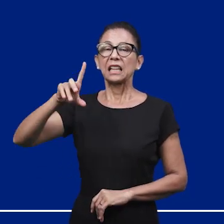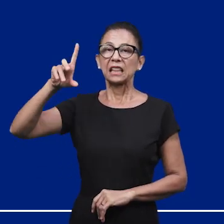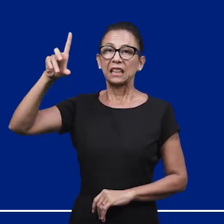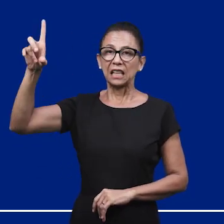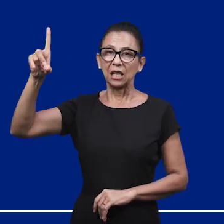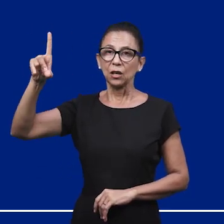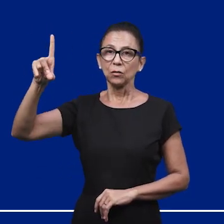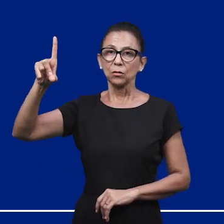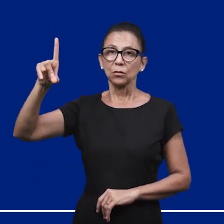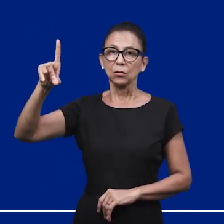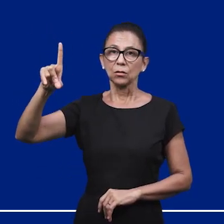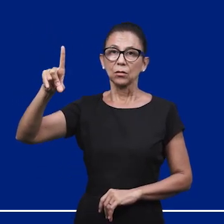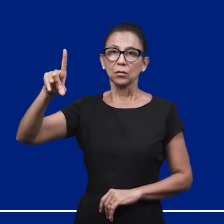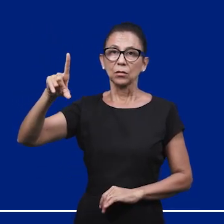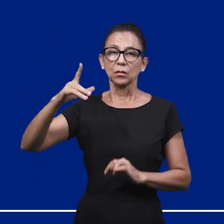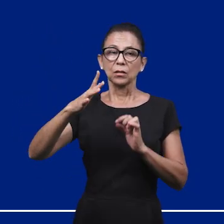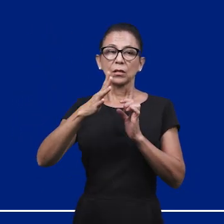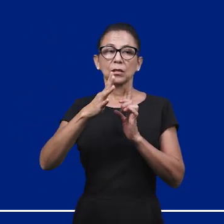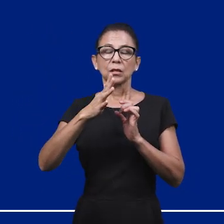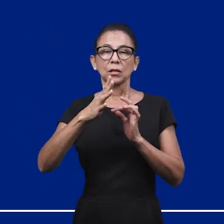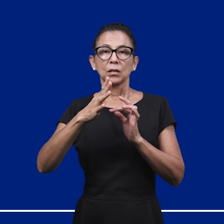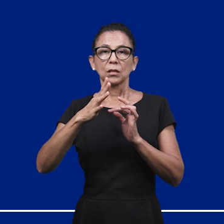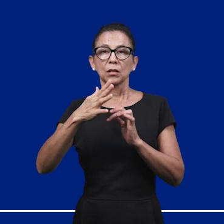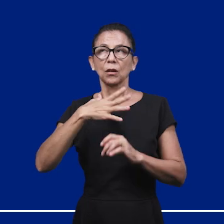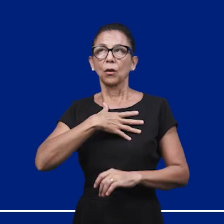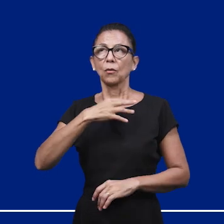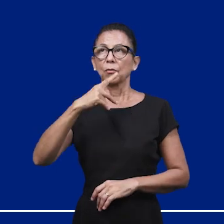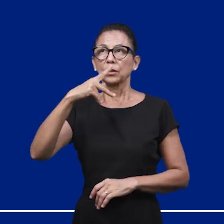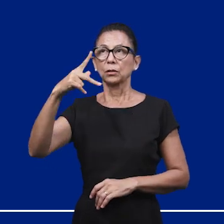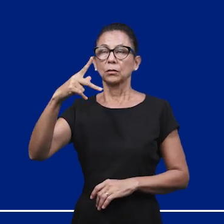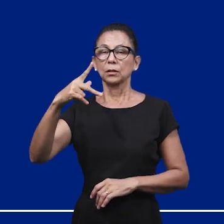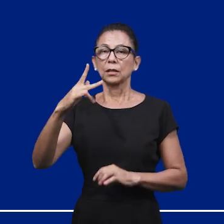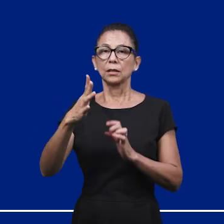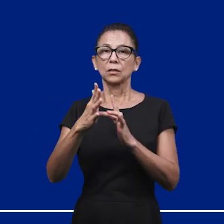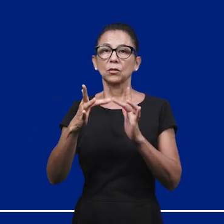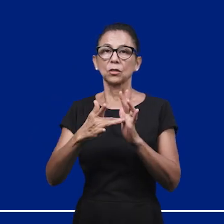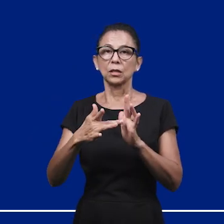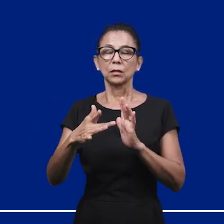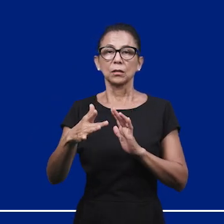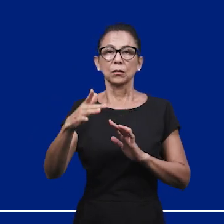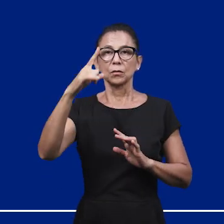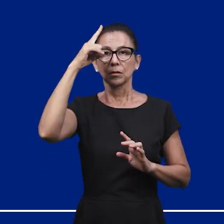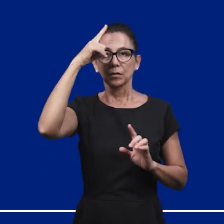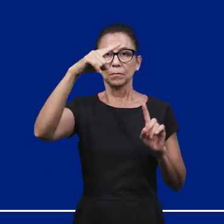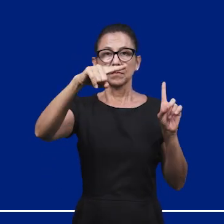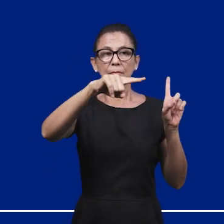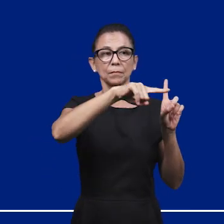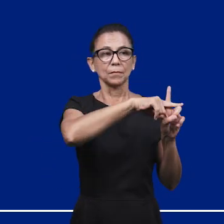l'a donné pour nous tous. Isaac a été épargné. Abraham